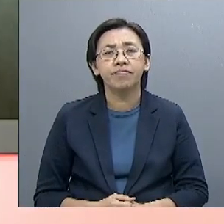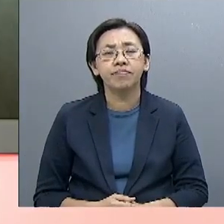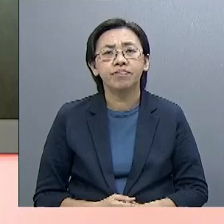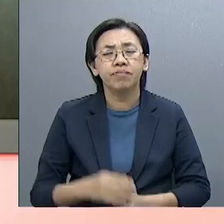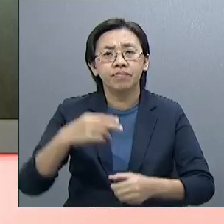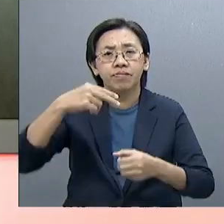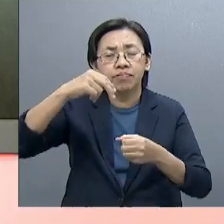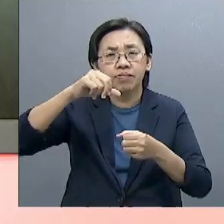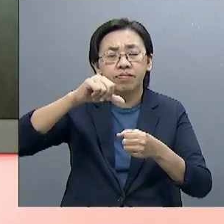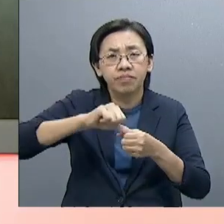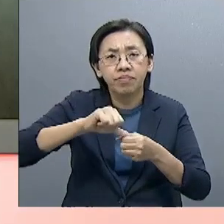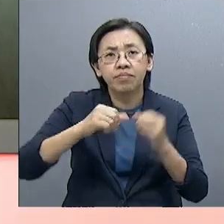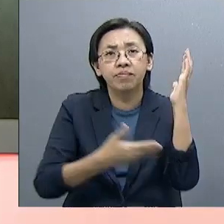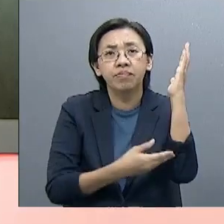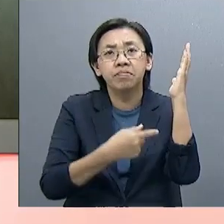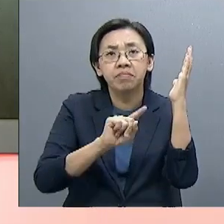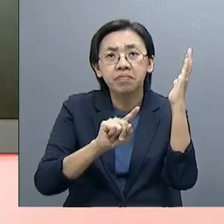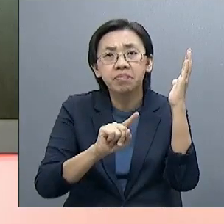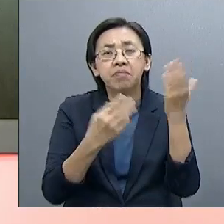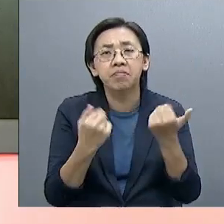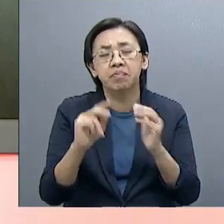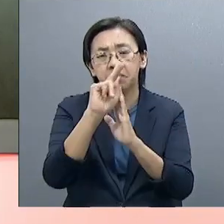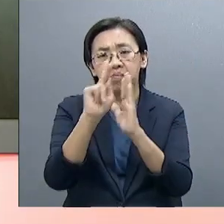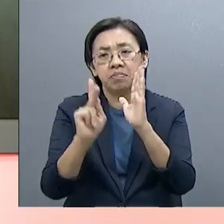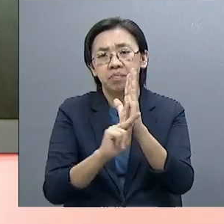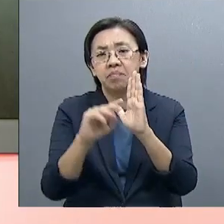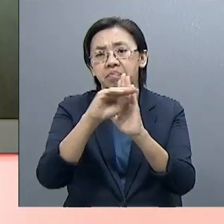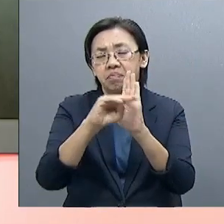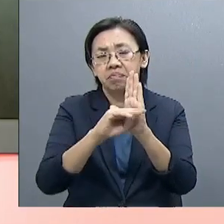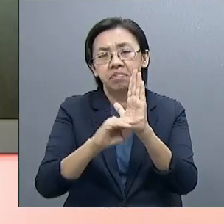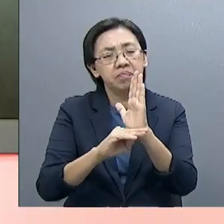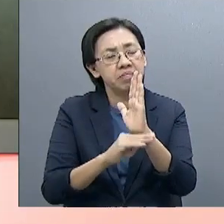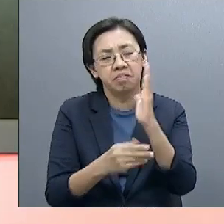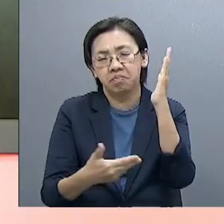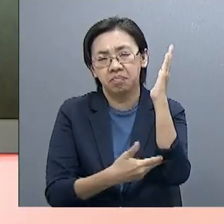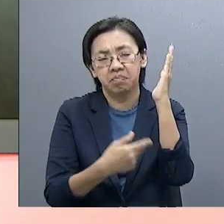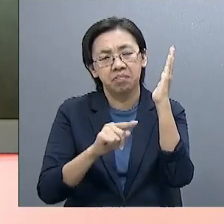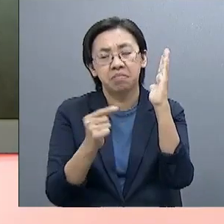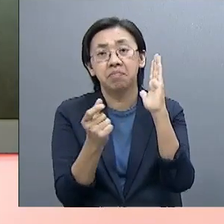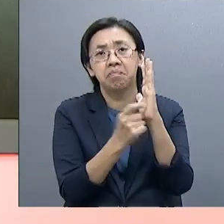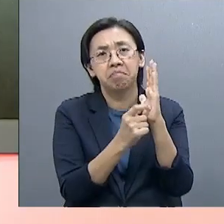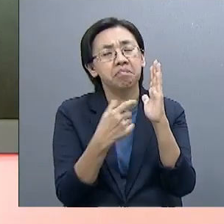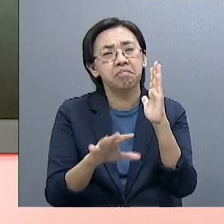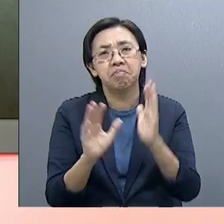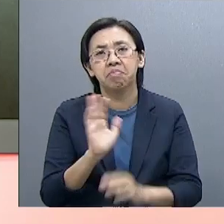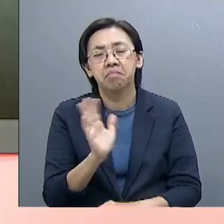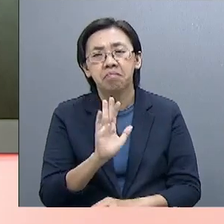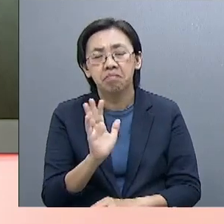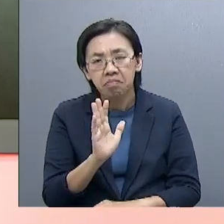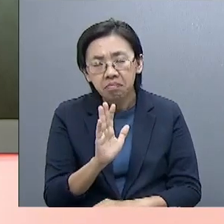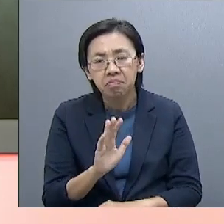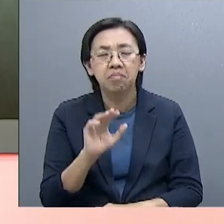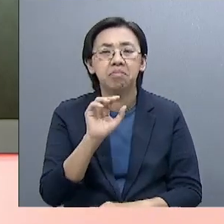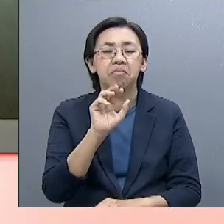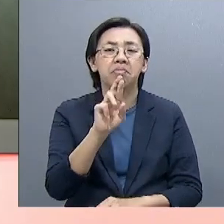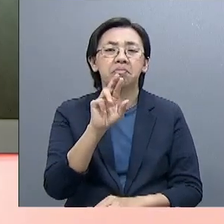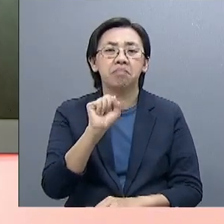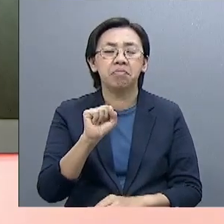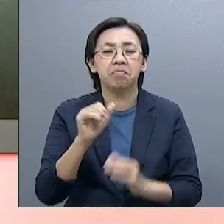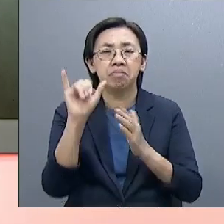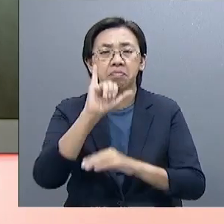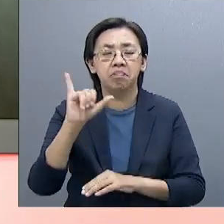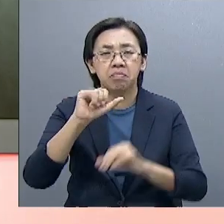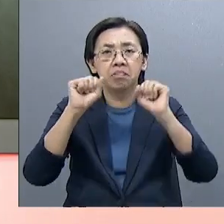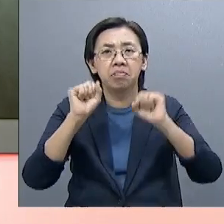นึ่งของสินค้าที่อยู่ภายใต้กฎหมายดังกล่าวซึ่งรัฐสภาของยุโรปได้อนุมัติร่างกฎหมายฉบับนี้ไปแล้วเมื่อวัน